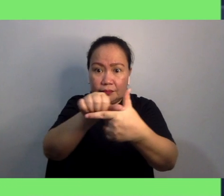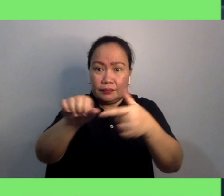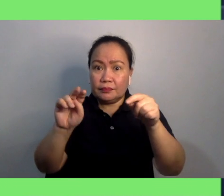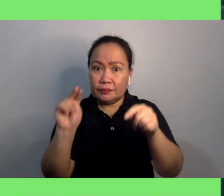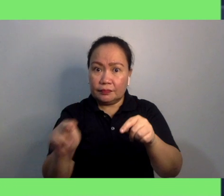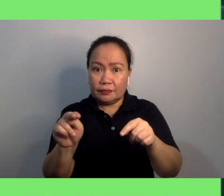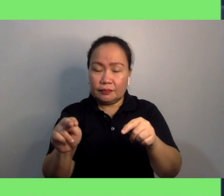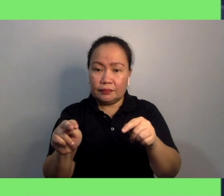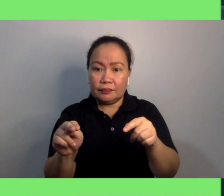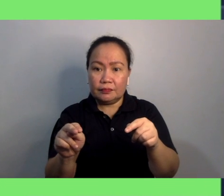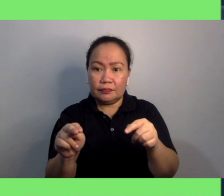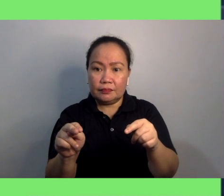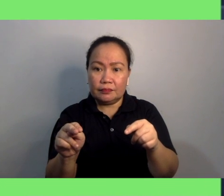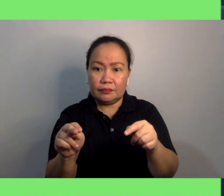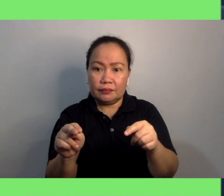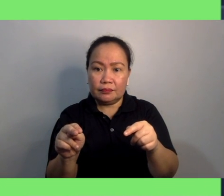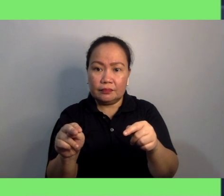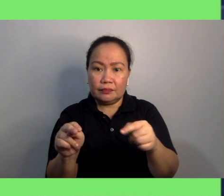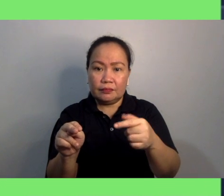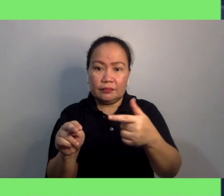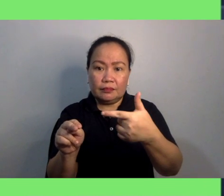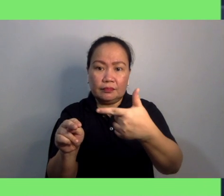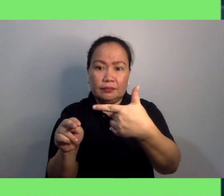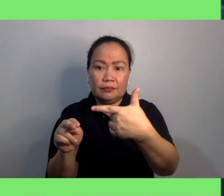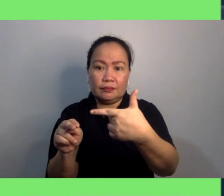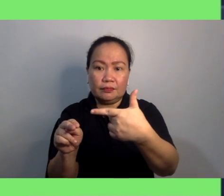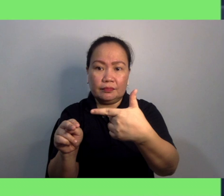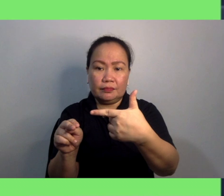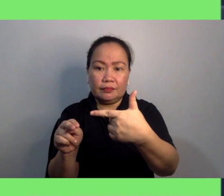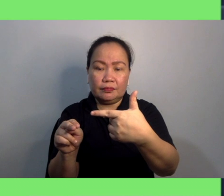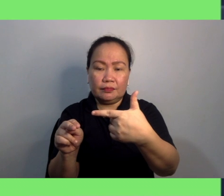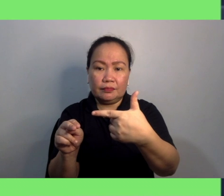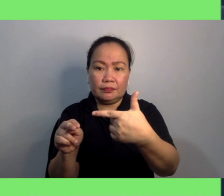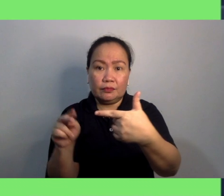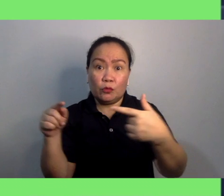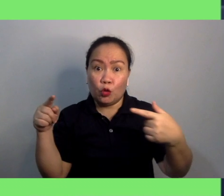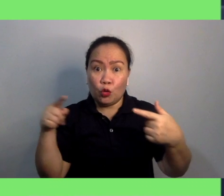protractor. So kapag kinukuha natin, nakatapat na yung